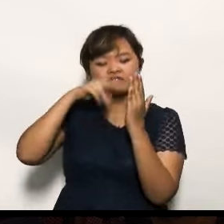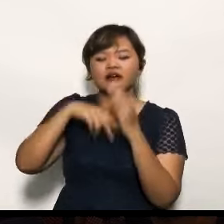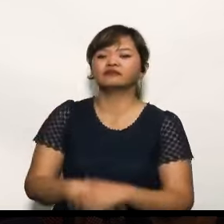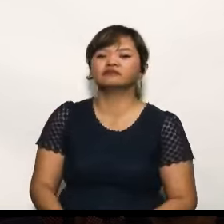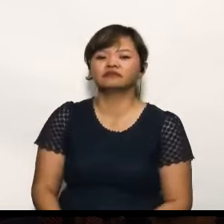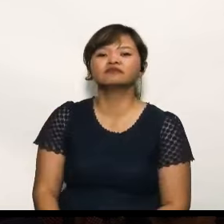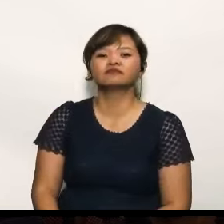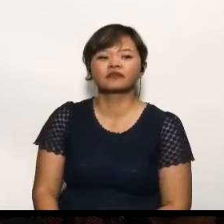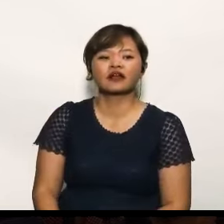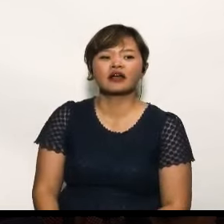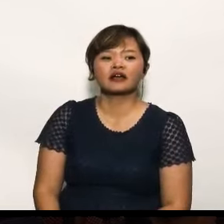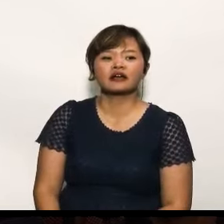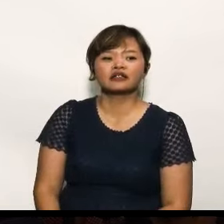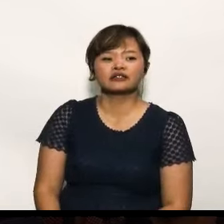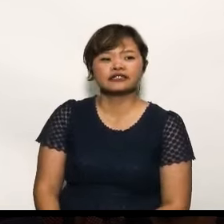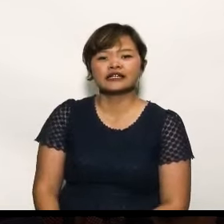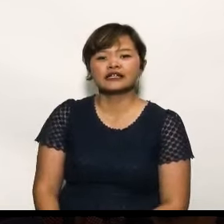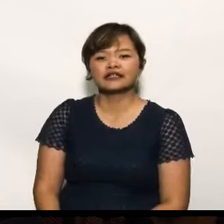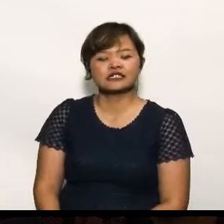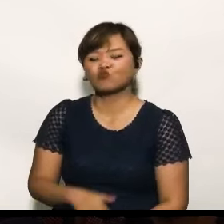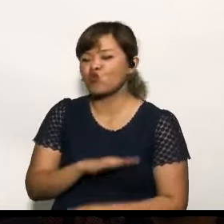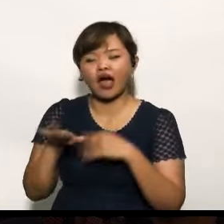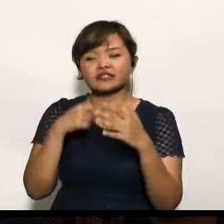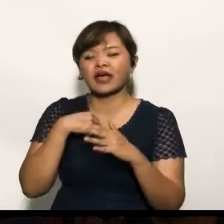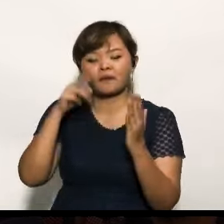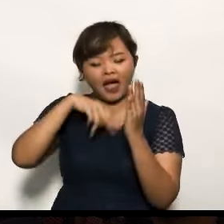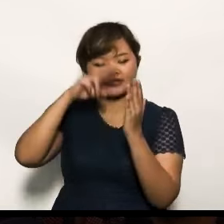saya taruh-taruh ini, apa sampai ke library pun saya baca.